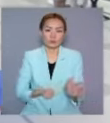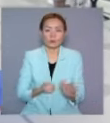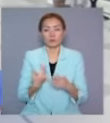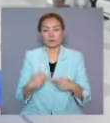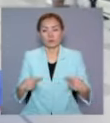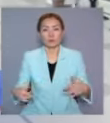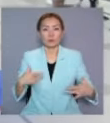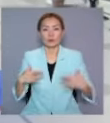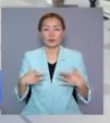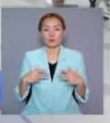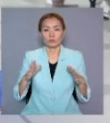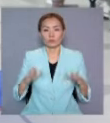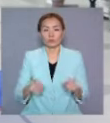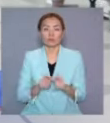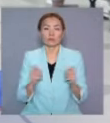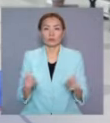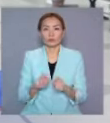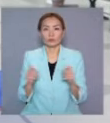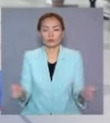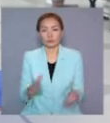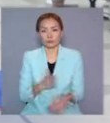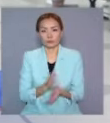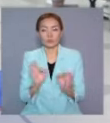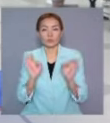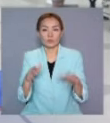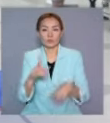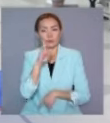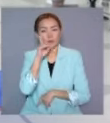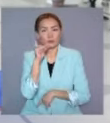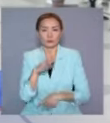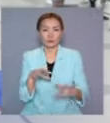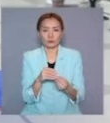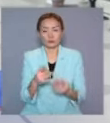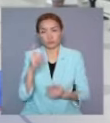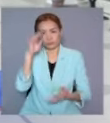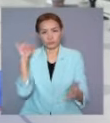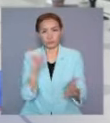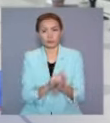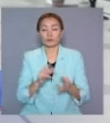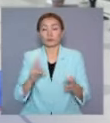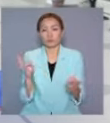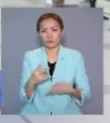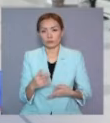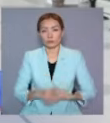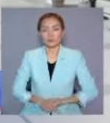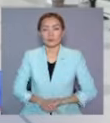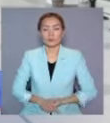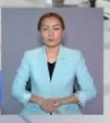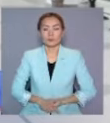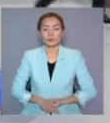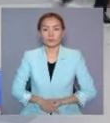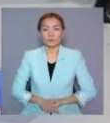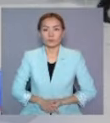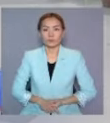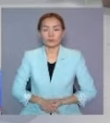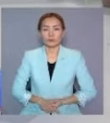мәселені осы театр арқылы шешкіміз керек. Және де үлкен буынға осыны жаңағыдай театр арқылы осы мәселені шешуді театр арқылы